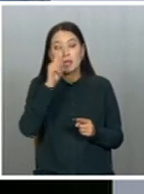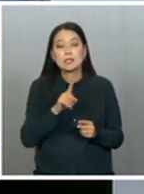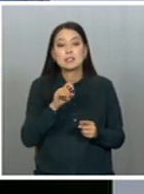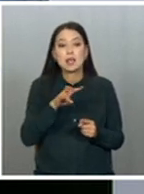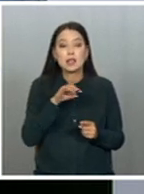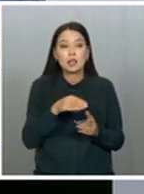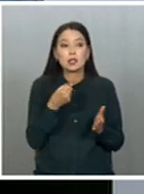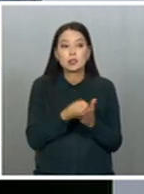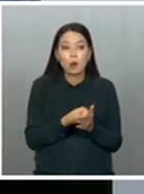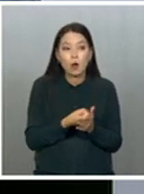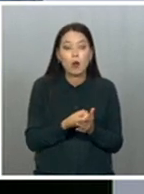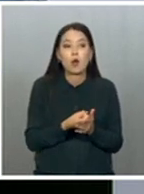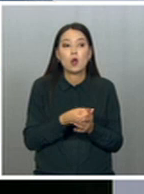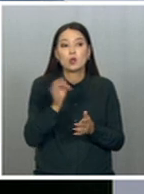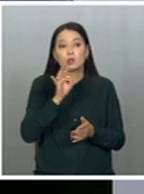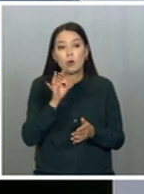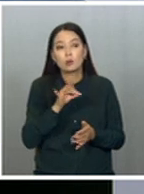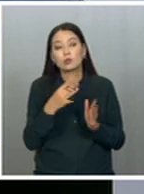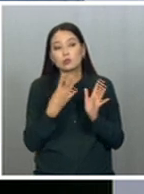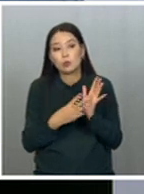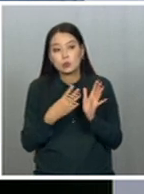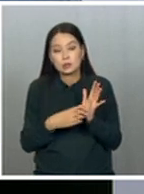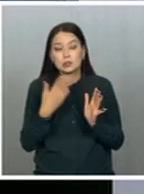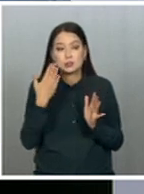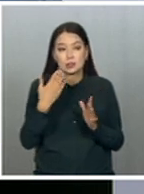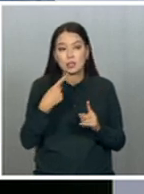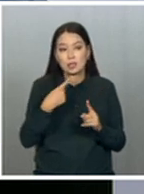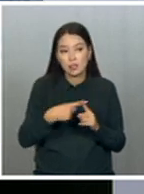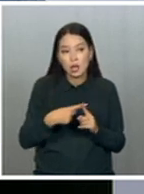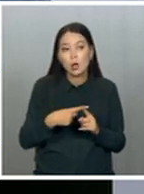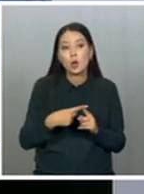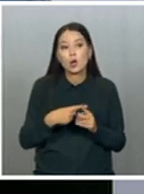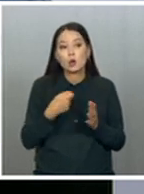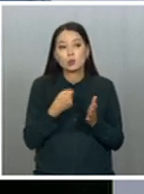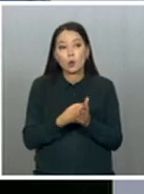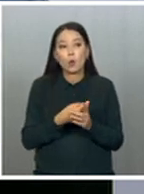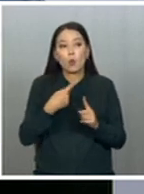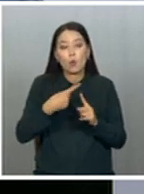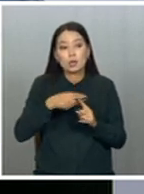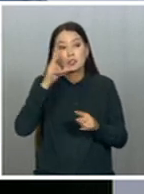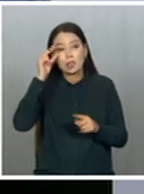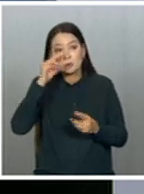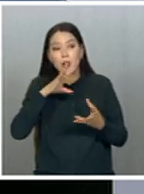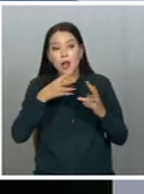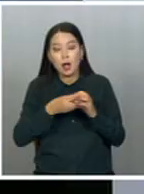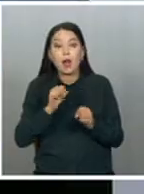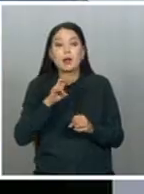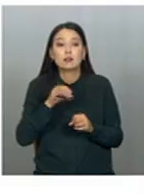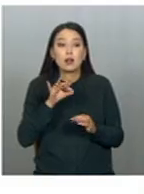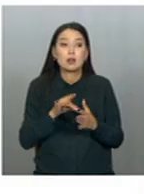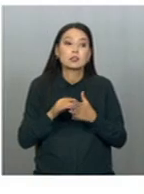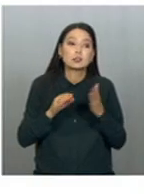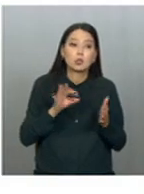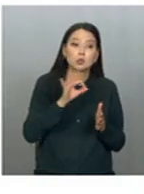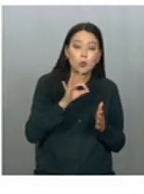қарай 0 градустан плюс 90 градусқа дейін оң таңбалы шамалармен, ал надерге қарай 0